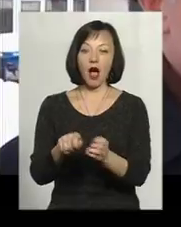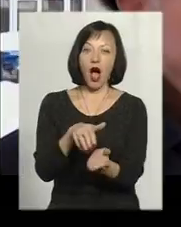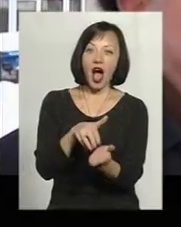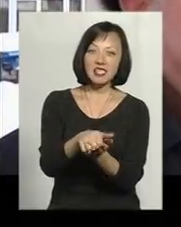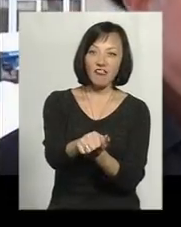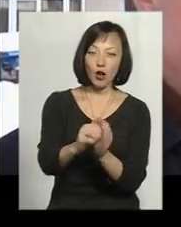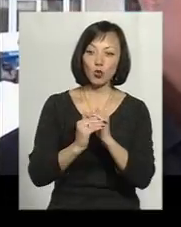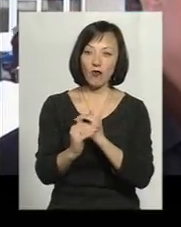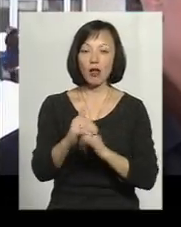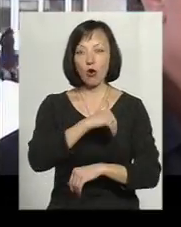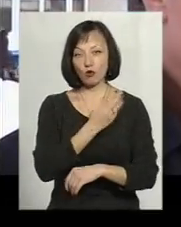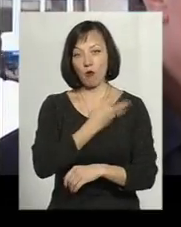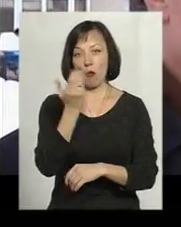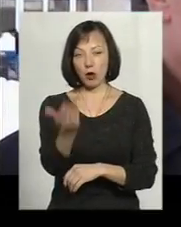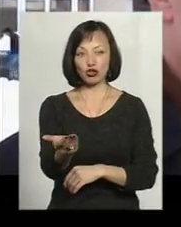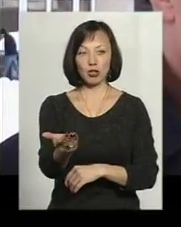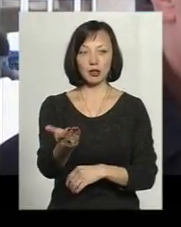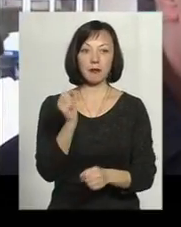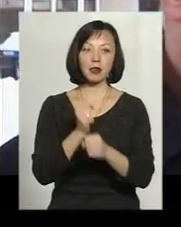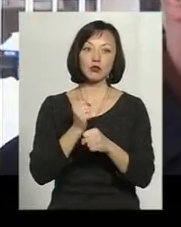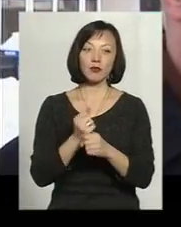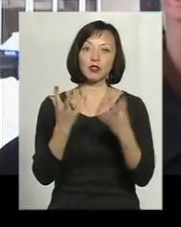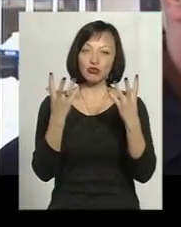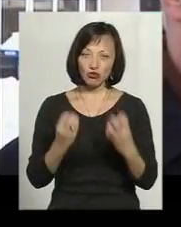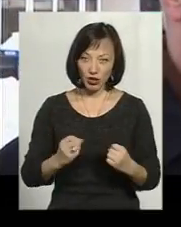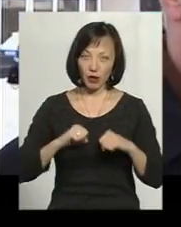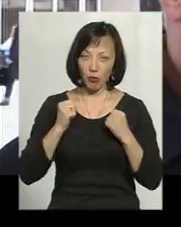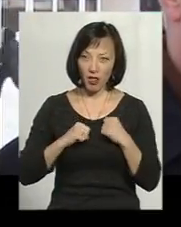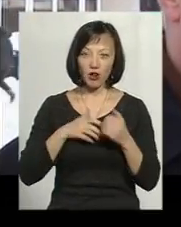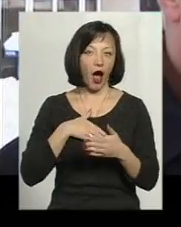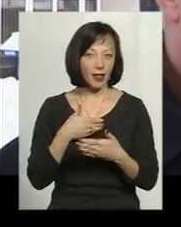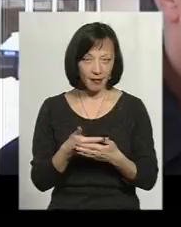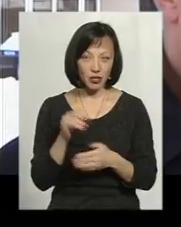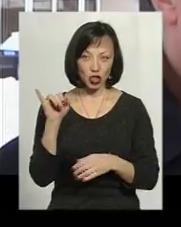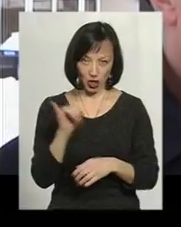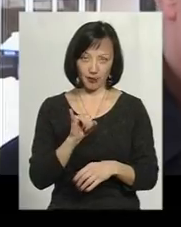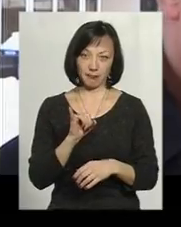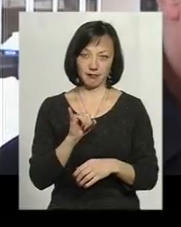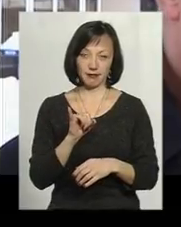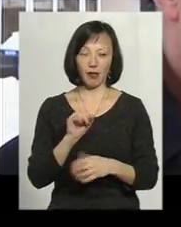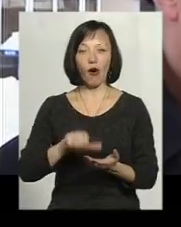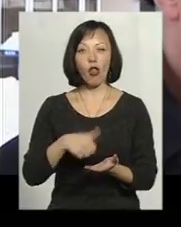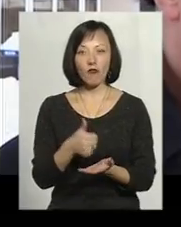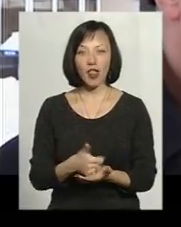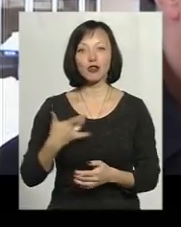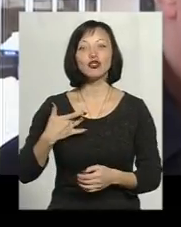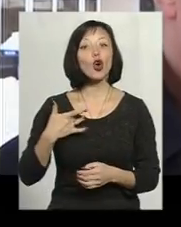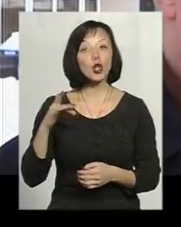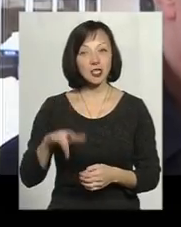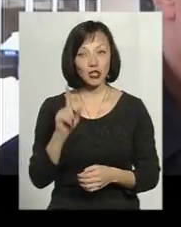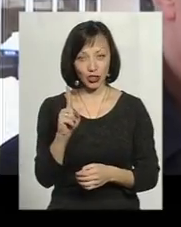асфальтування. Хочу йому побажати працювати ще наполегливіше, активніше і, саме головне,